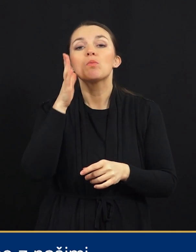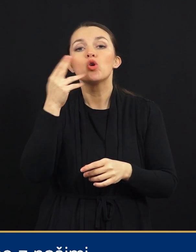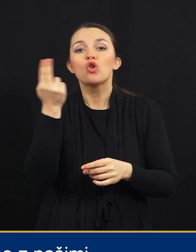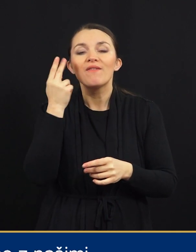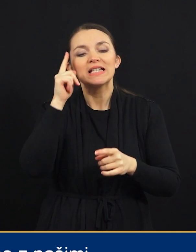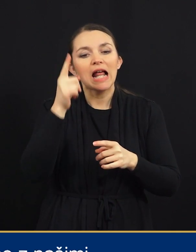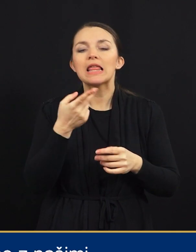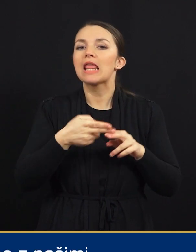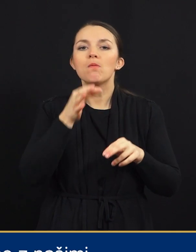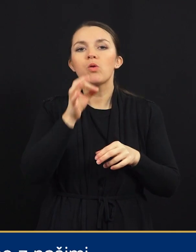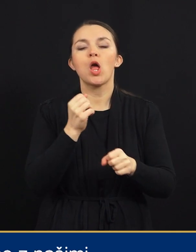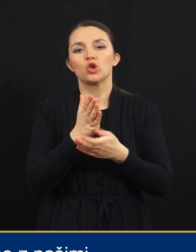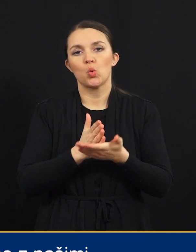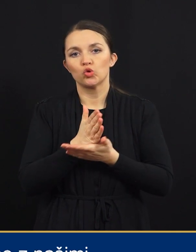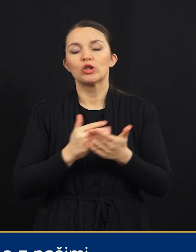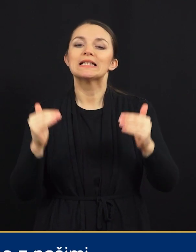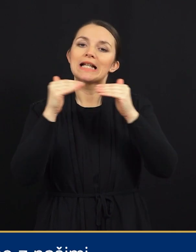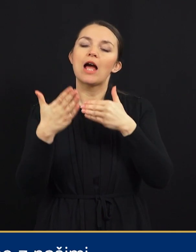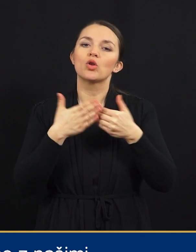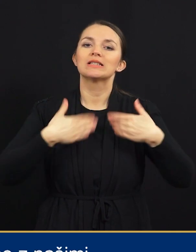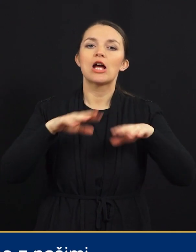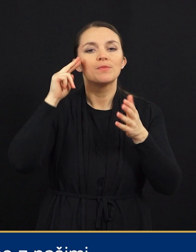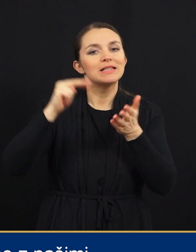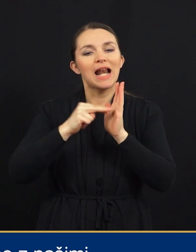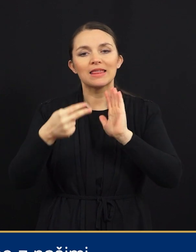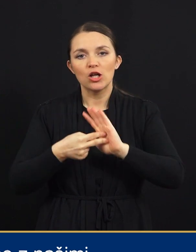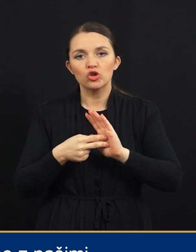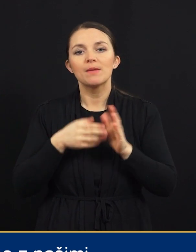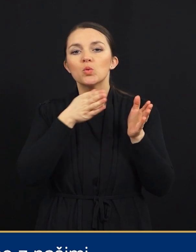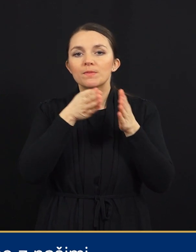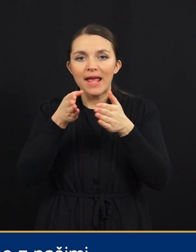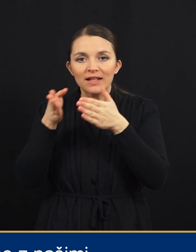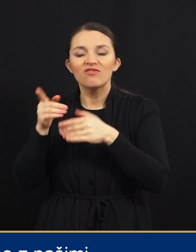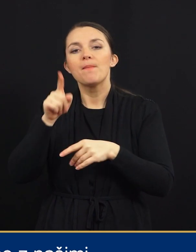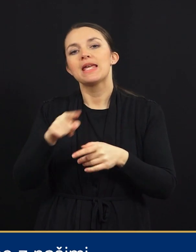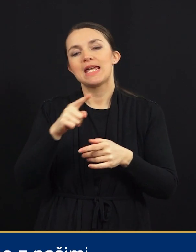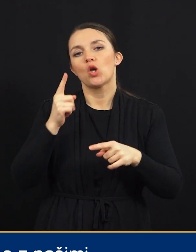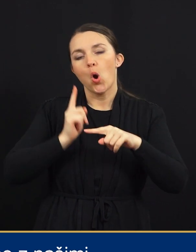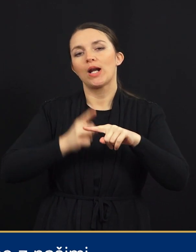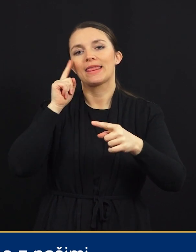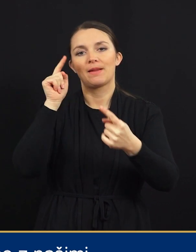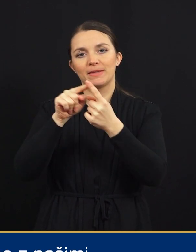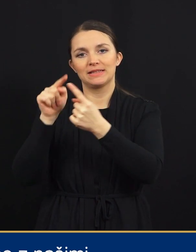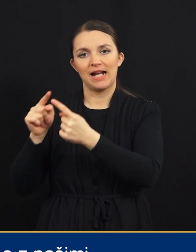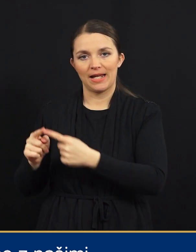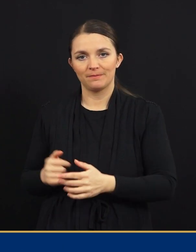znali najbolje služiti, skladno z našimi strateškimi usmeritvami in s konkretnimi